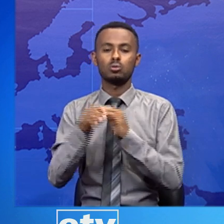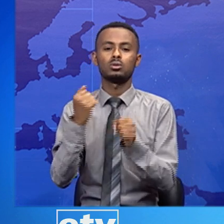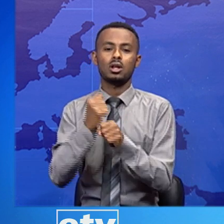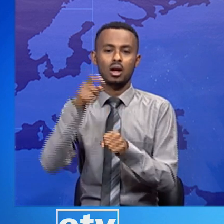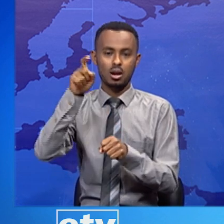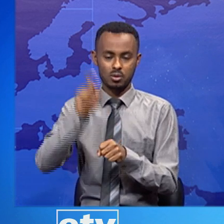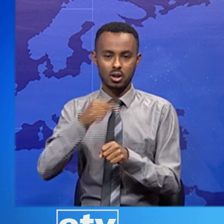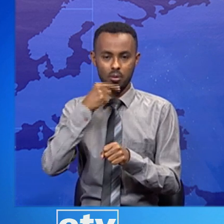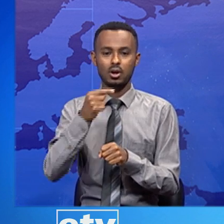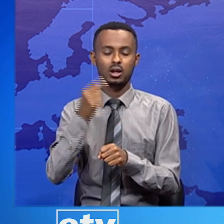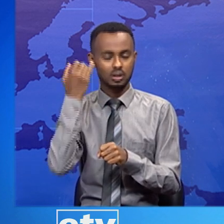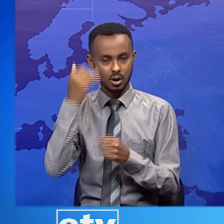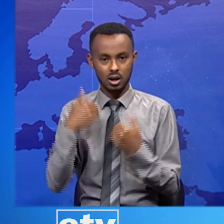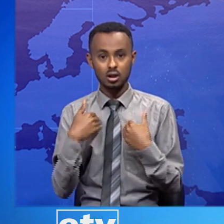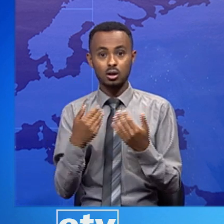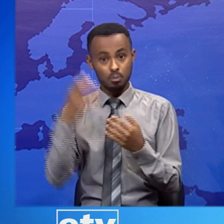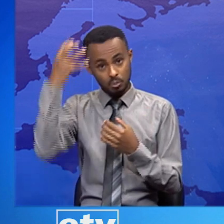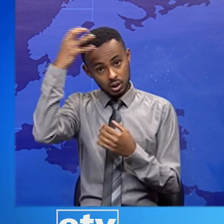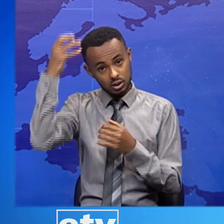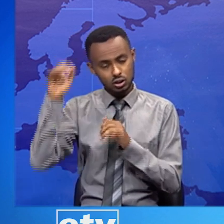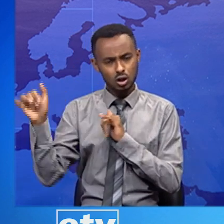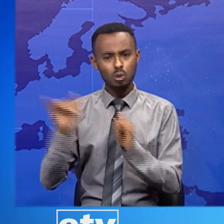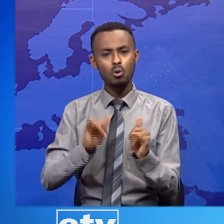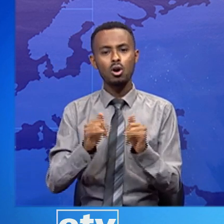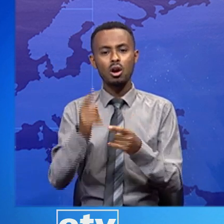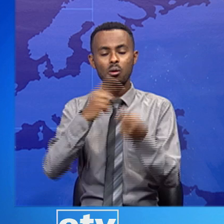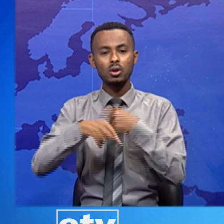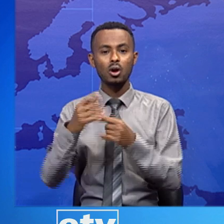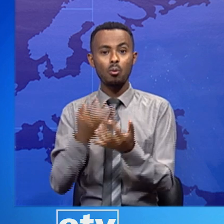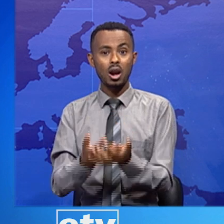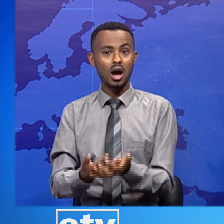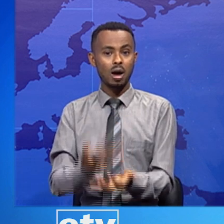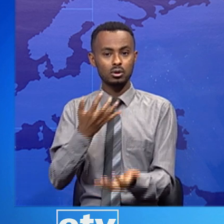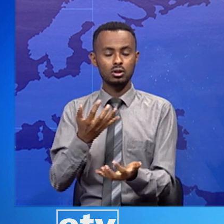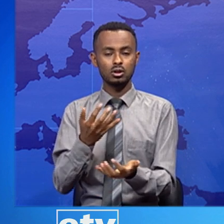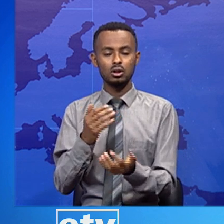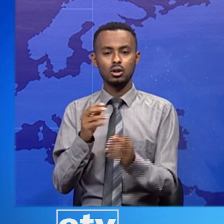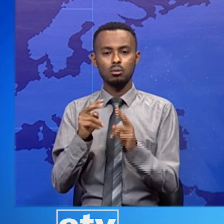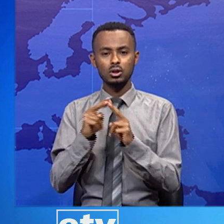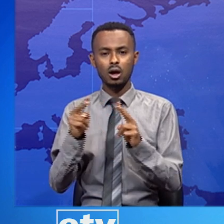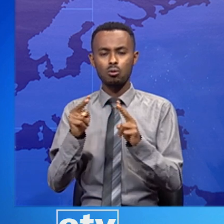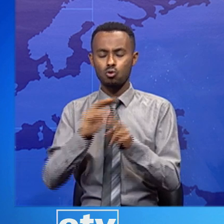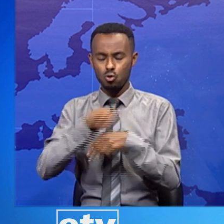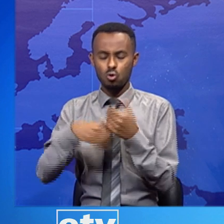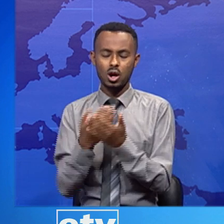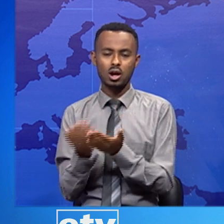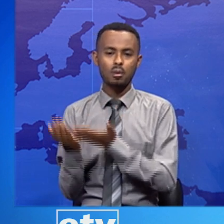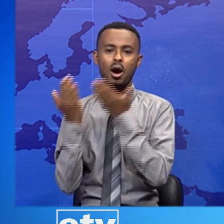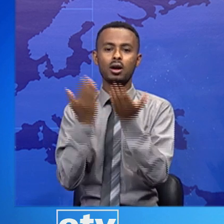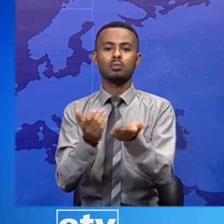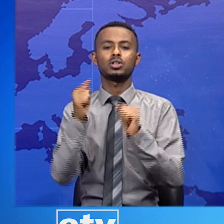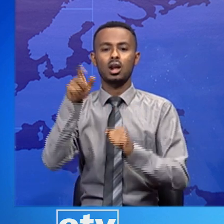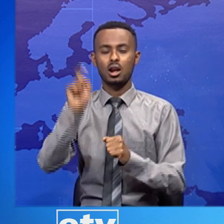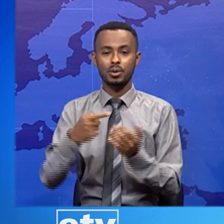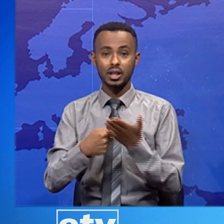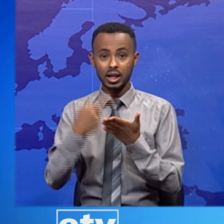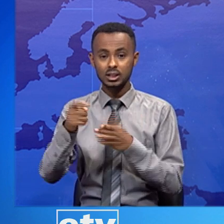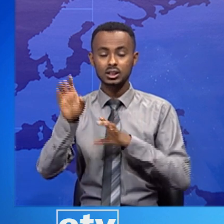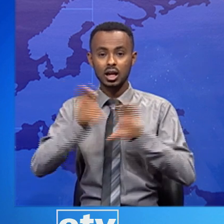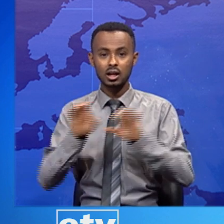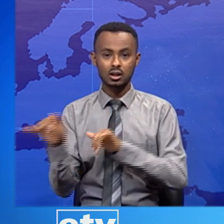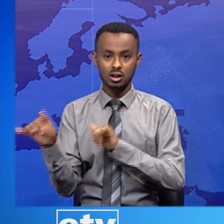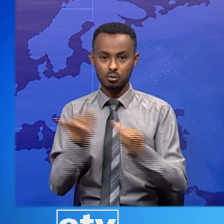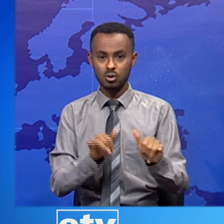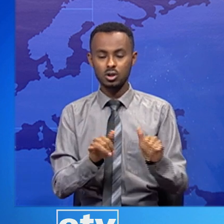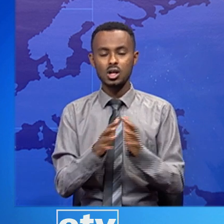ልብነት ገብቶ መስራት አለበት የሚላለን። መንግስት ደግሞ ለሚመጣው ባለሀብት በጣም ሙሉ ነገር ማቅረብ መቻል አለበት።